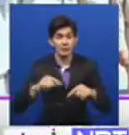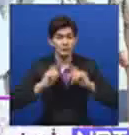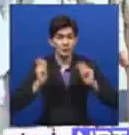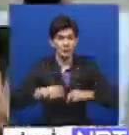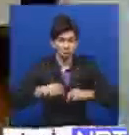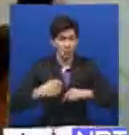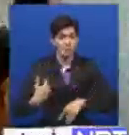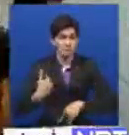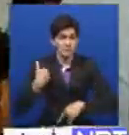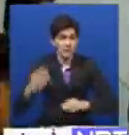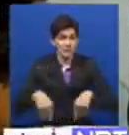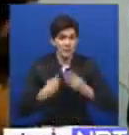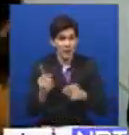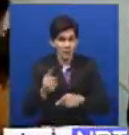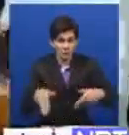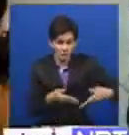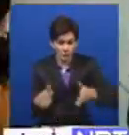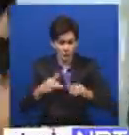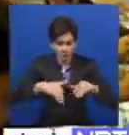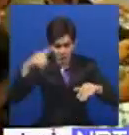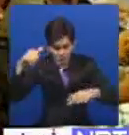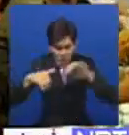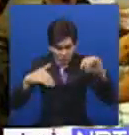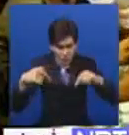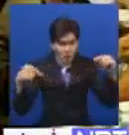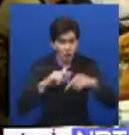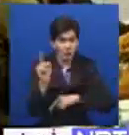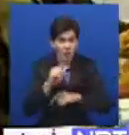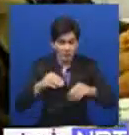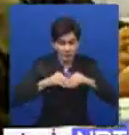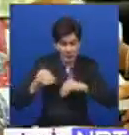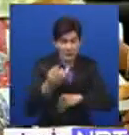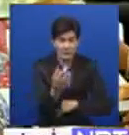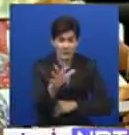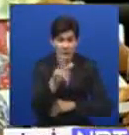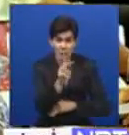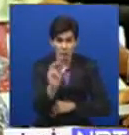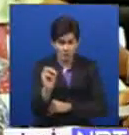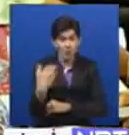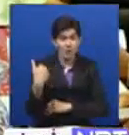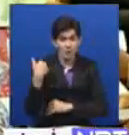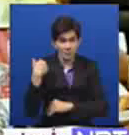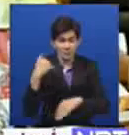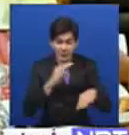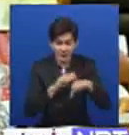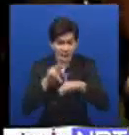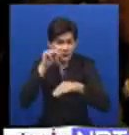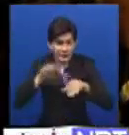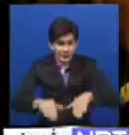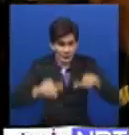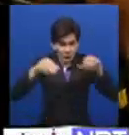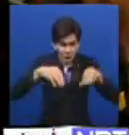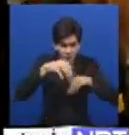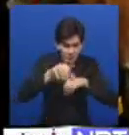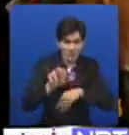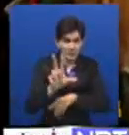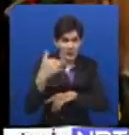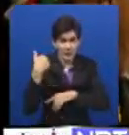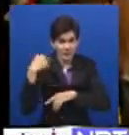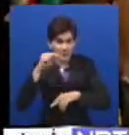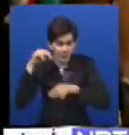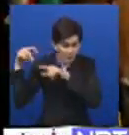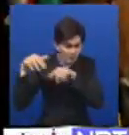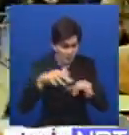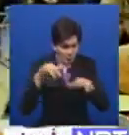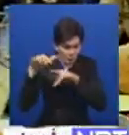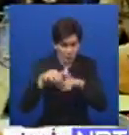งร่วมกันให้ขุดลอกลำน้ำแม่สายระยะทาง15กิโลเมตรพร้อมติดตั้งเครื่องเตือนน้ำท่วม3จุดรับมือน้ำหลากในช่